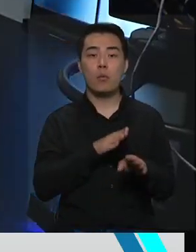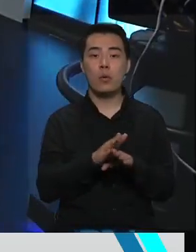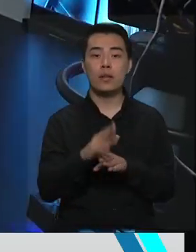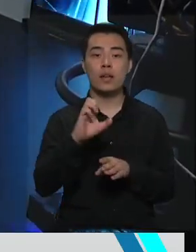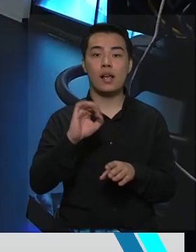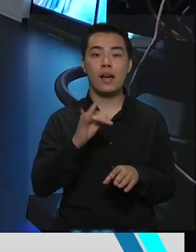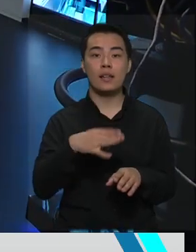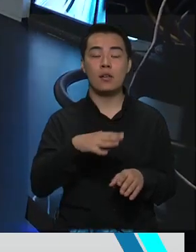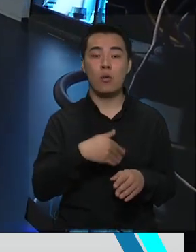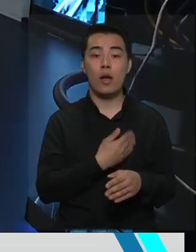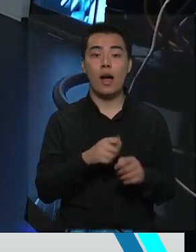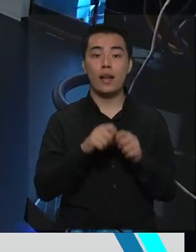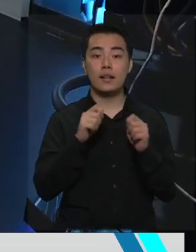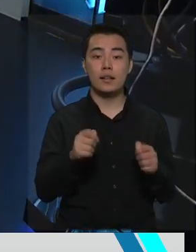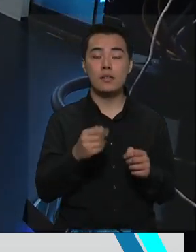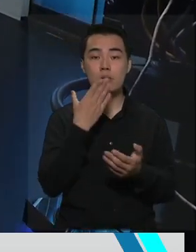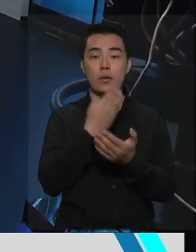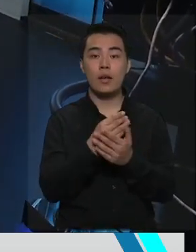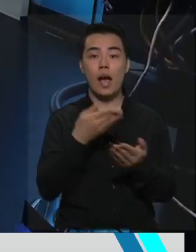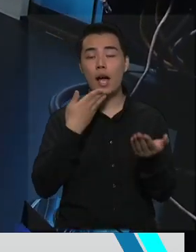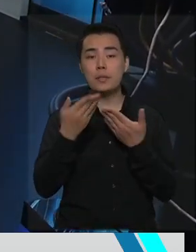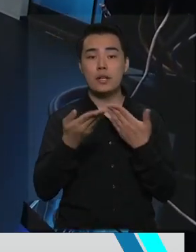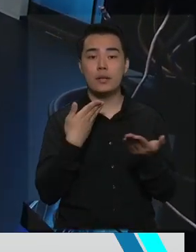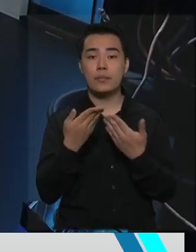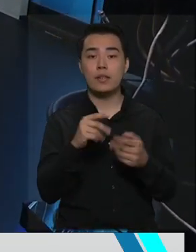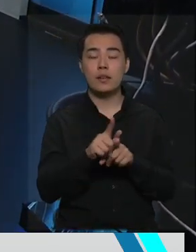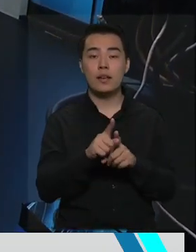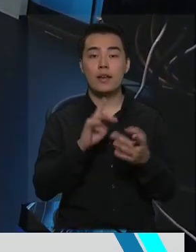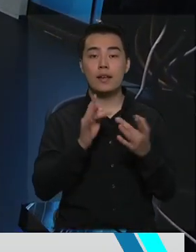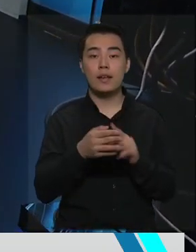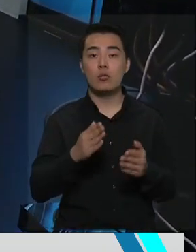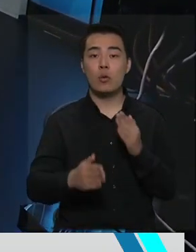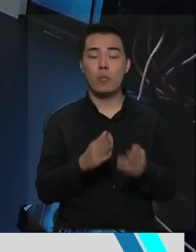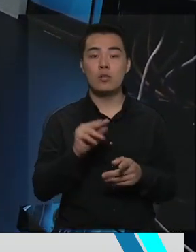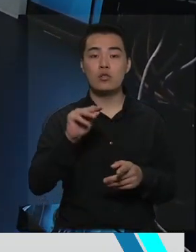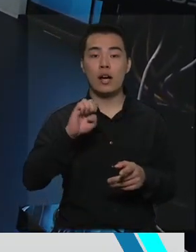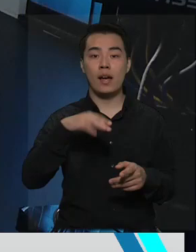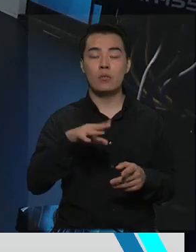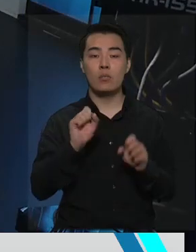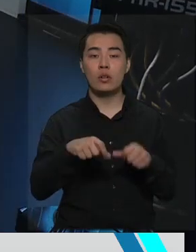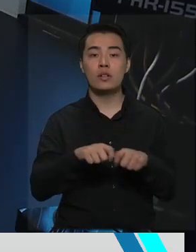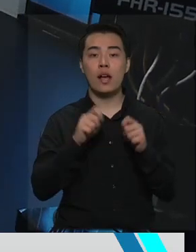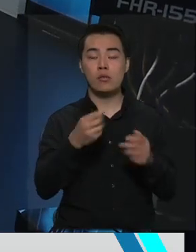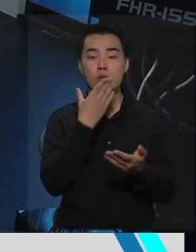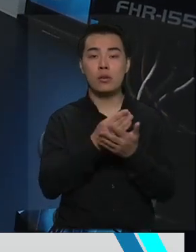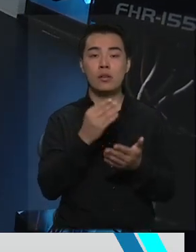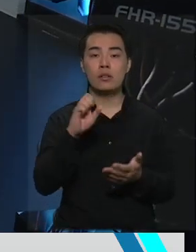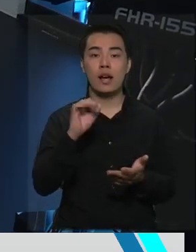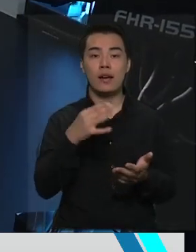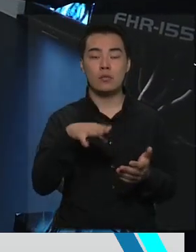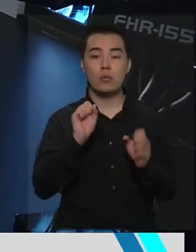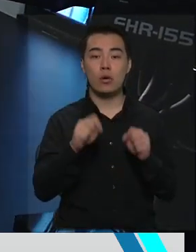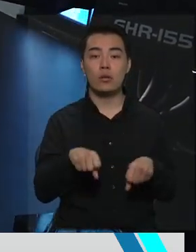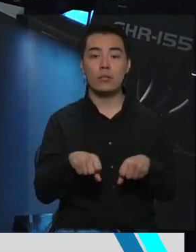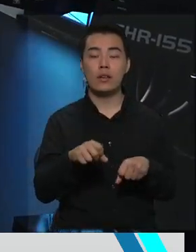для себя то есть под текстовым запросам в формате общения с и интеллектом в чате можно создать полноценный сайт и сделали сайт для